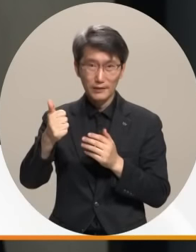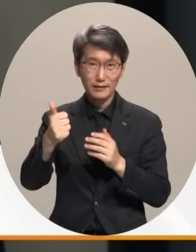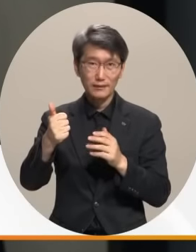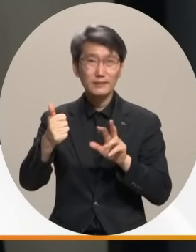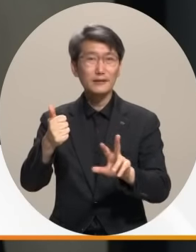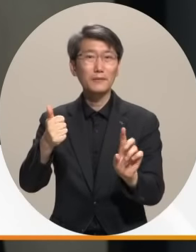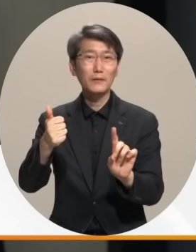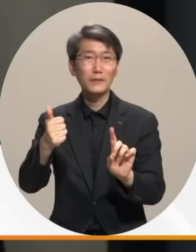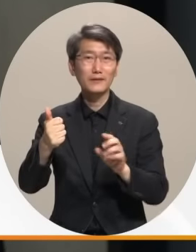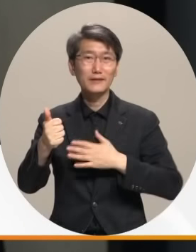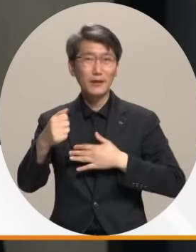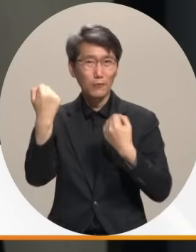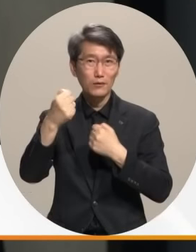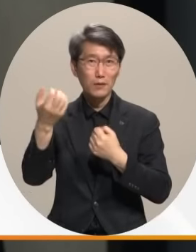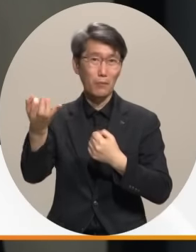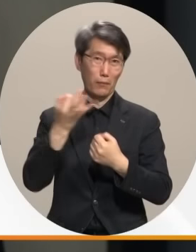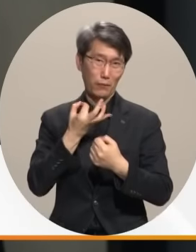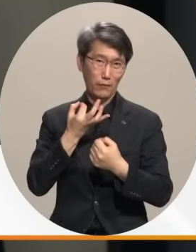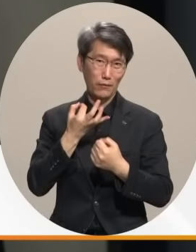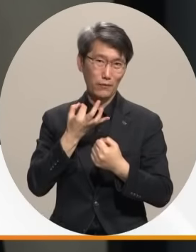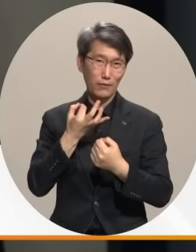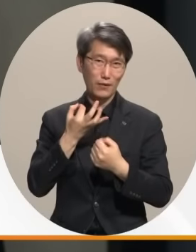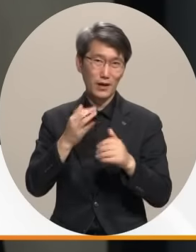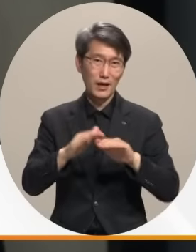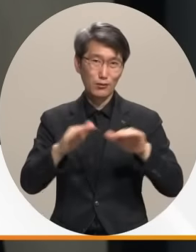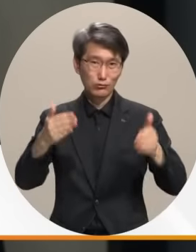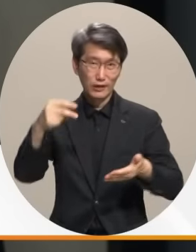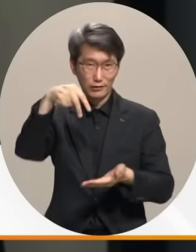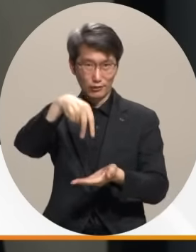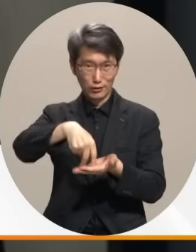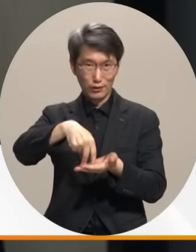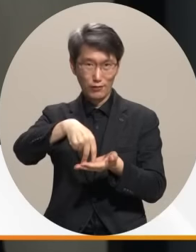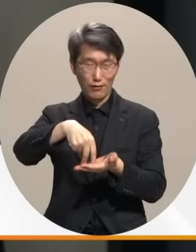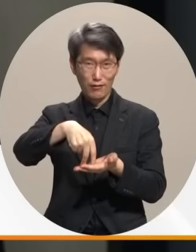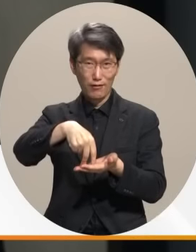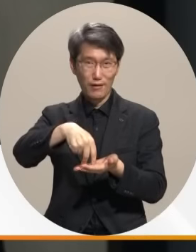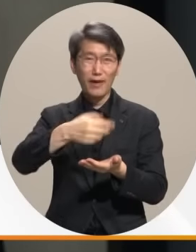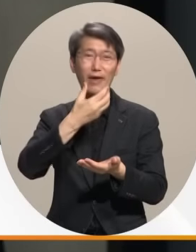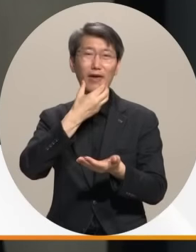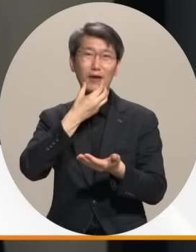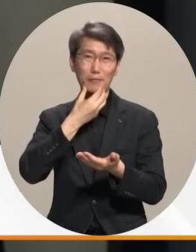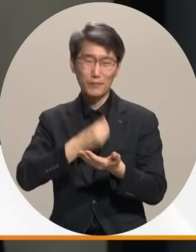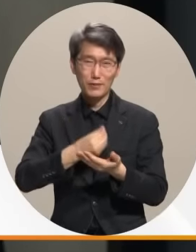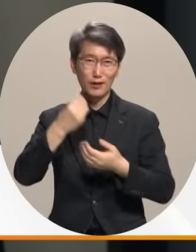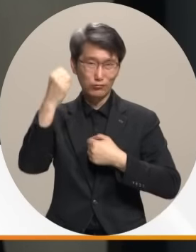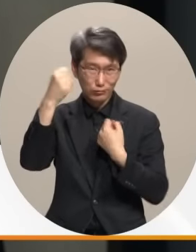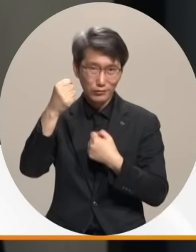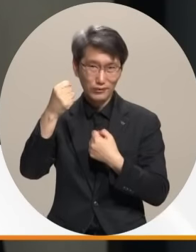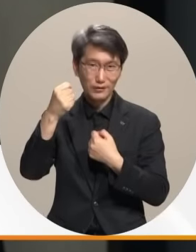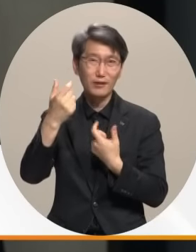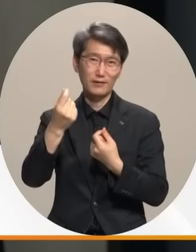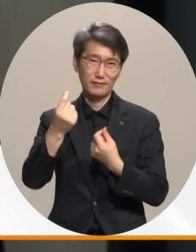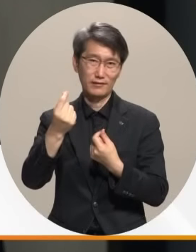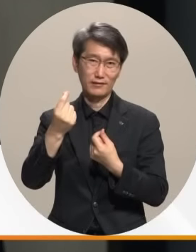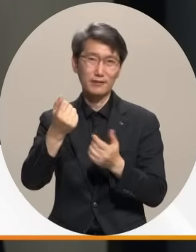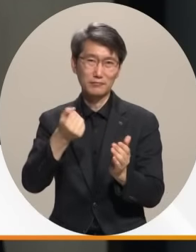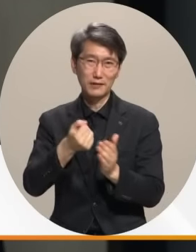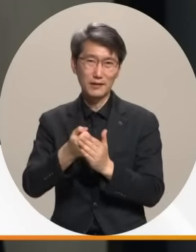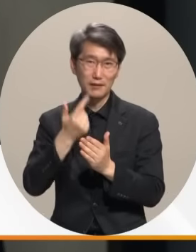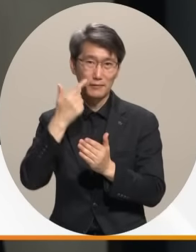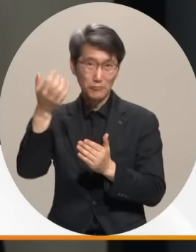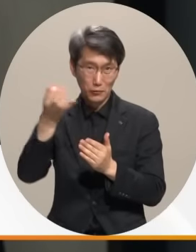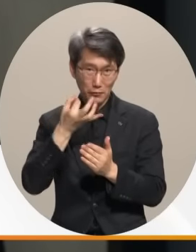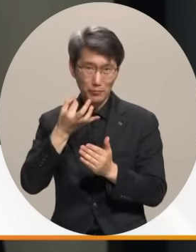이제 제공을 고 제가 무대에서 너무 행복하게 춤을 쳤나 봐요 그래서